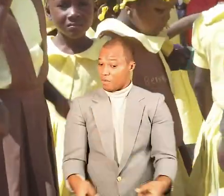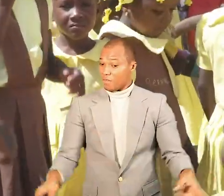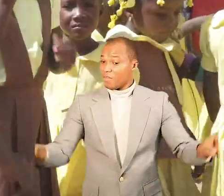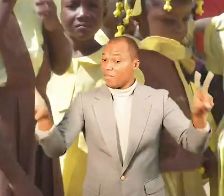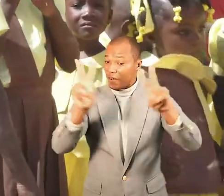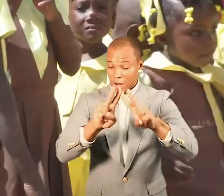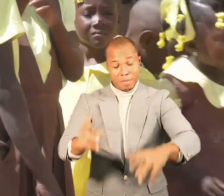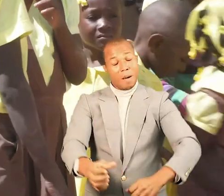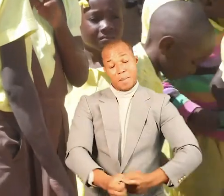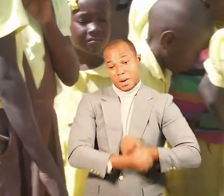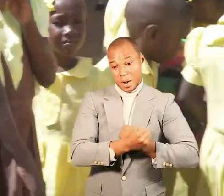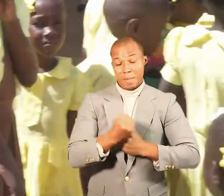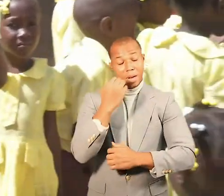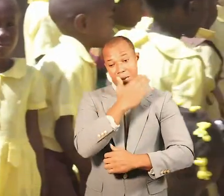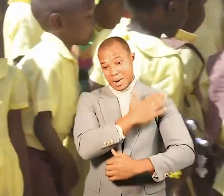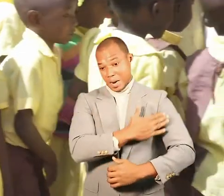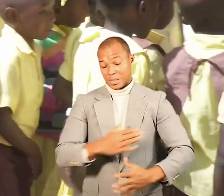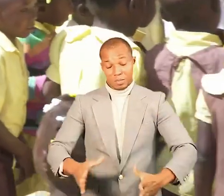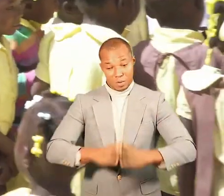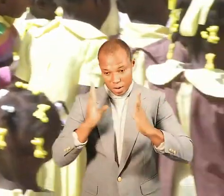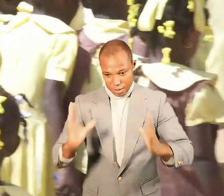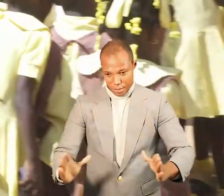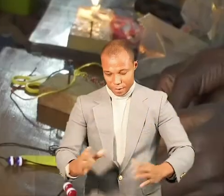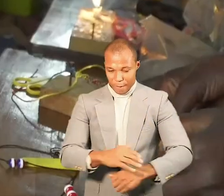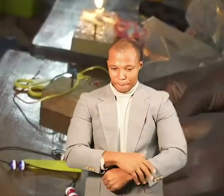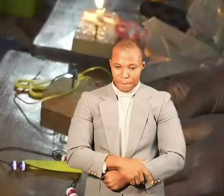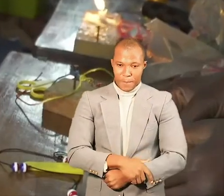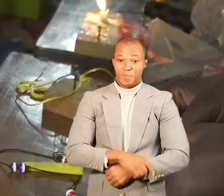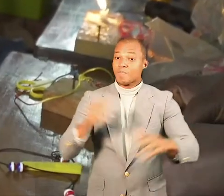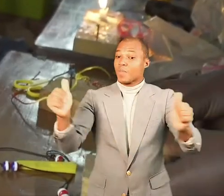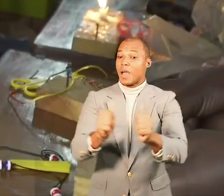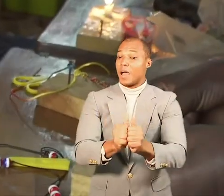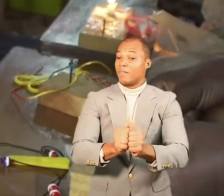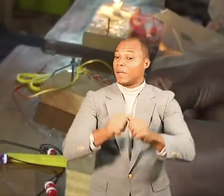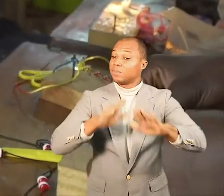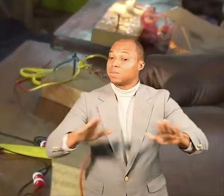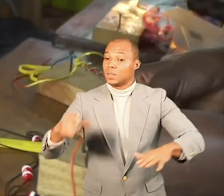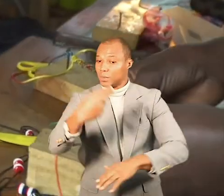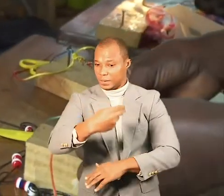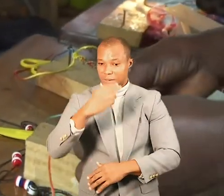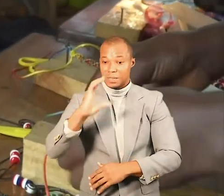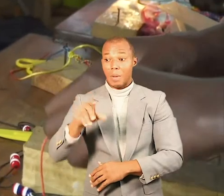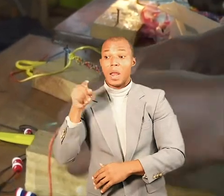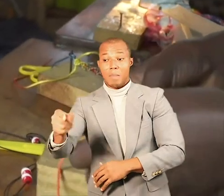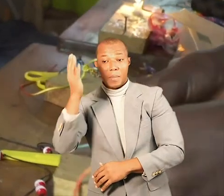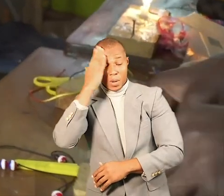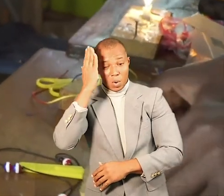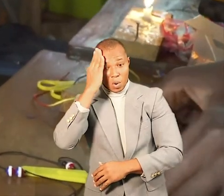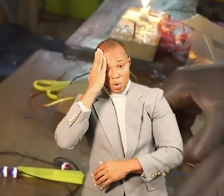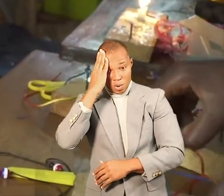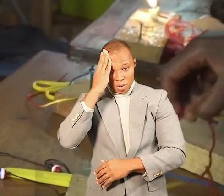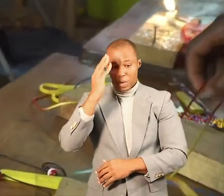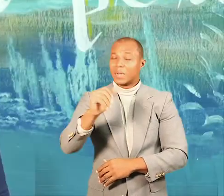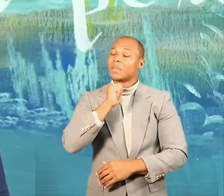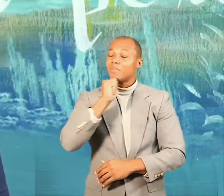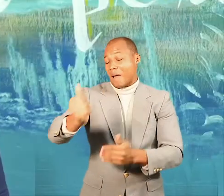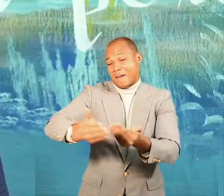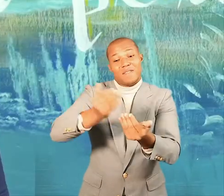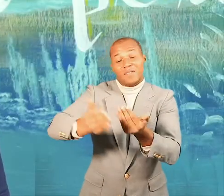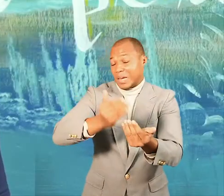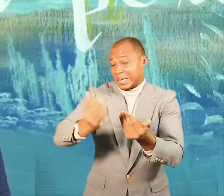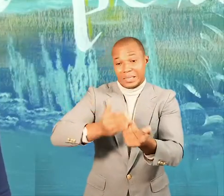tout de valeur et moi remè moi apprécié yo et avec timon handicapé nous connaît c'est